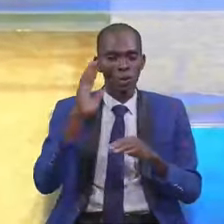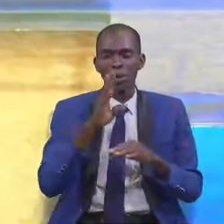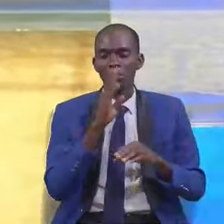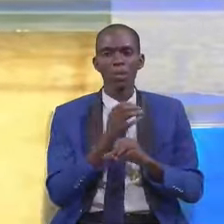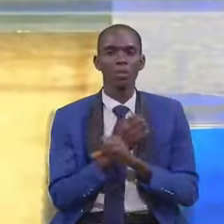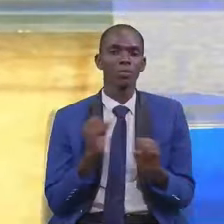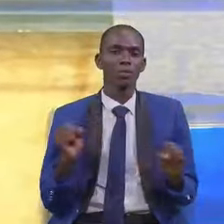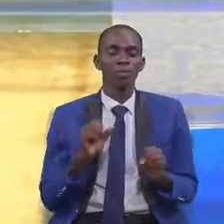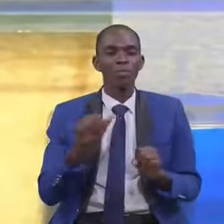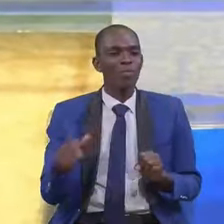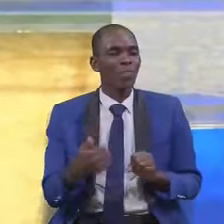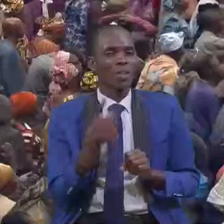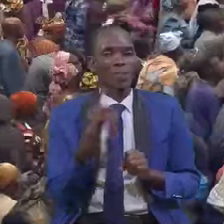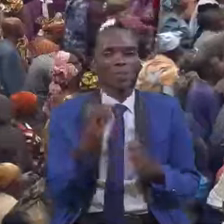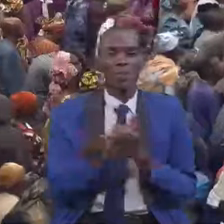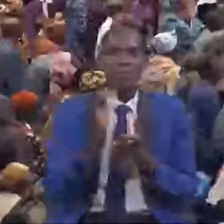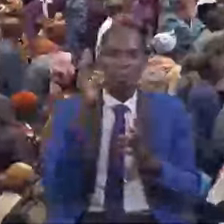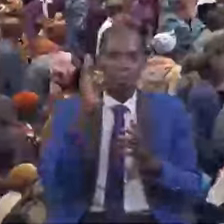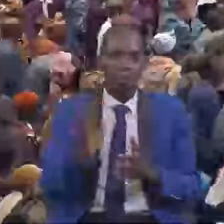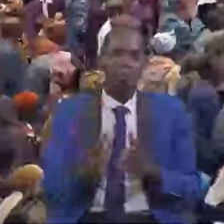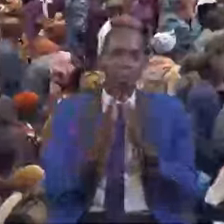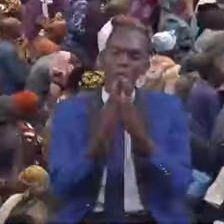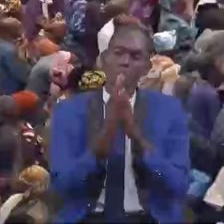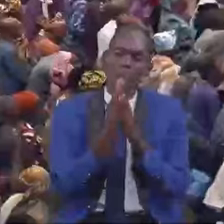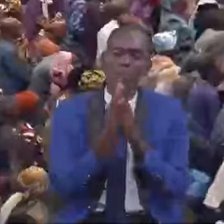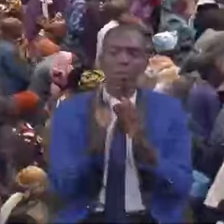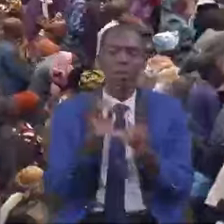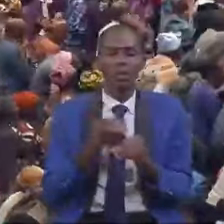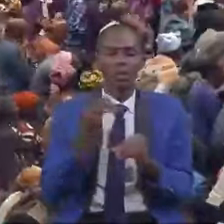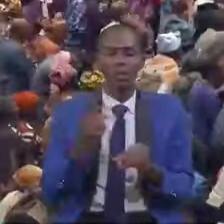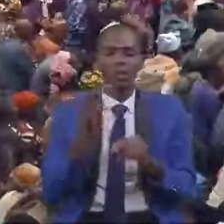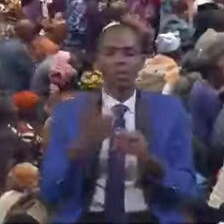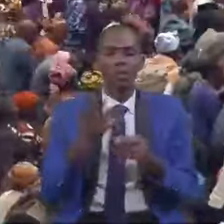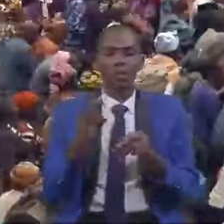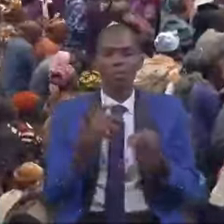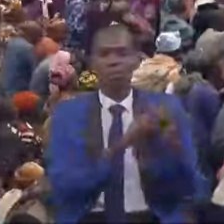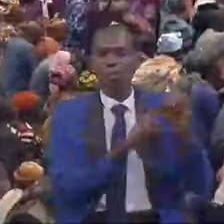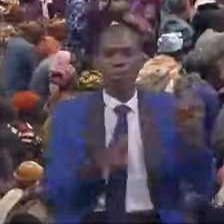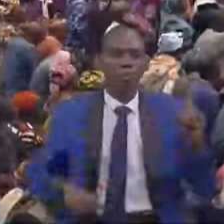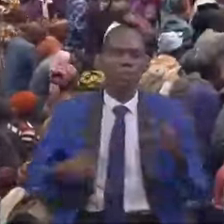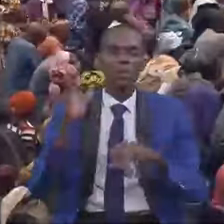Quiconque invoquera le nom du Seigneur sera délivré.